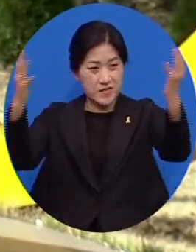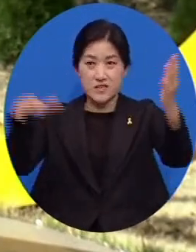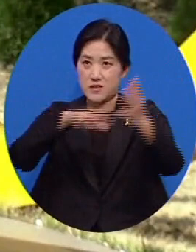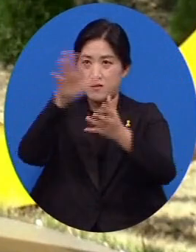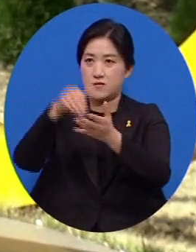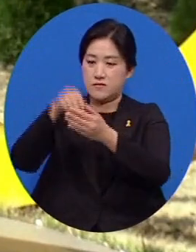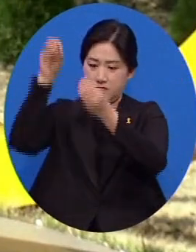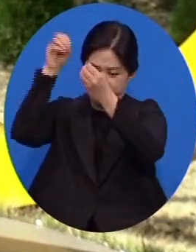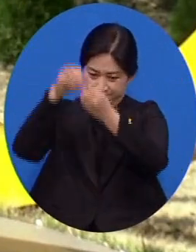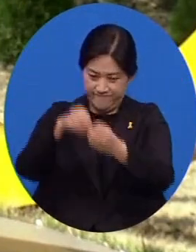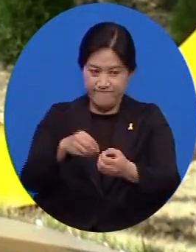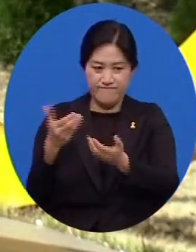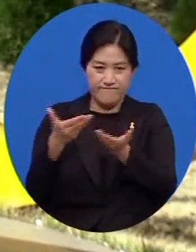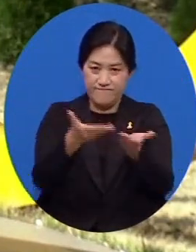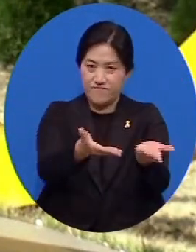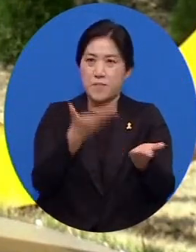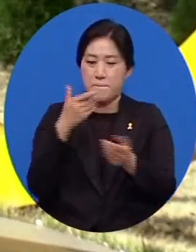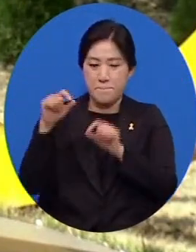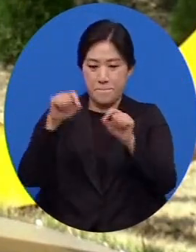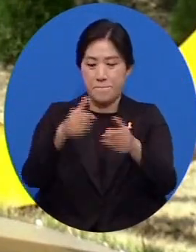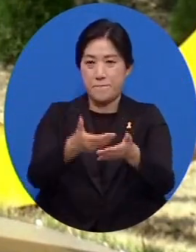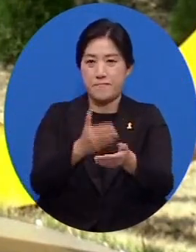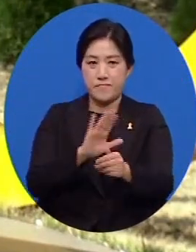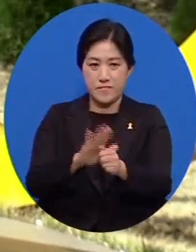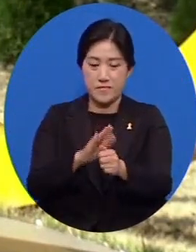있도록 노력하겠습니다.